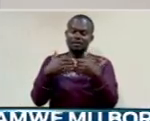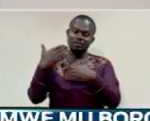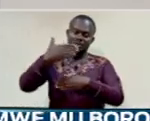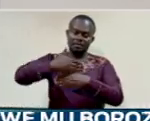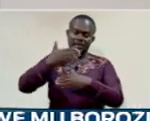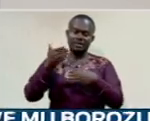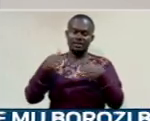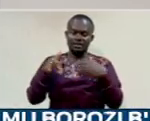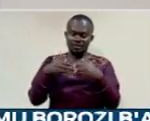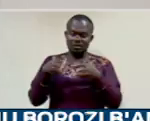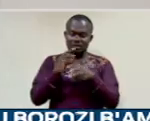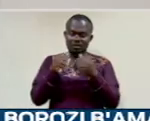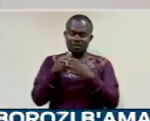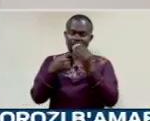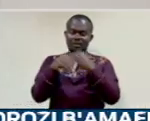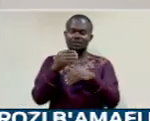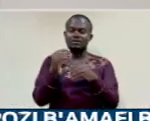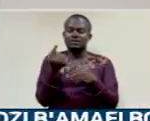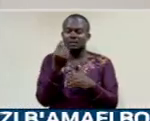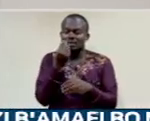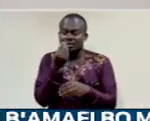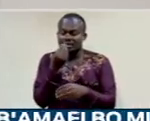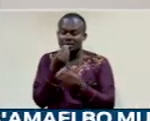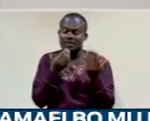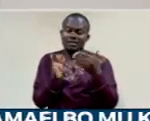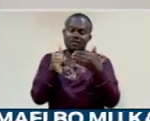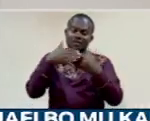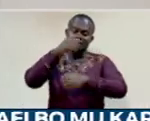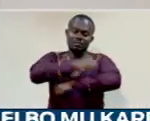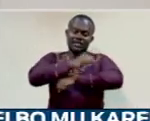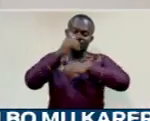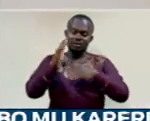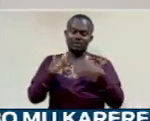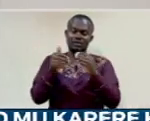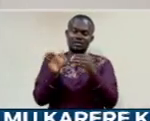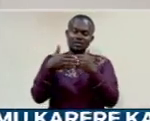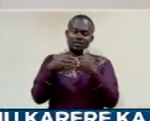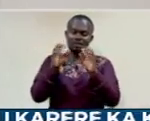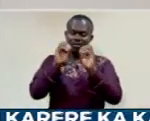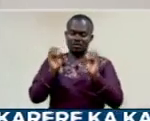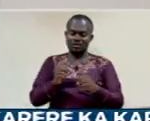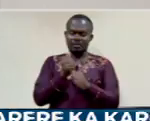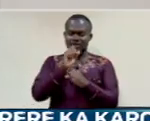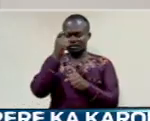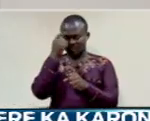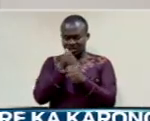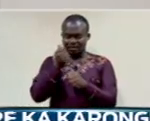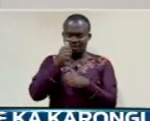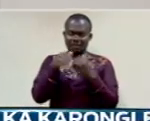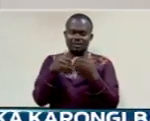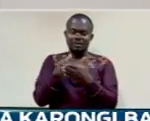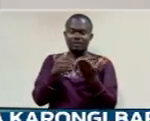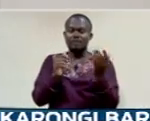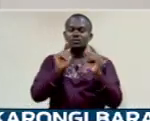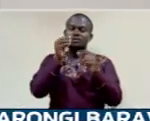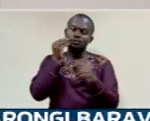gifunga ibyo byose by'ubucuruzi uretse ibiribwa, bifunga amashuri, bifunga ibiro, ari abakozi ba leta, ari abikorera, bose ngo